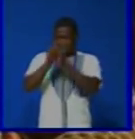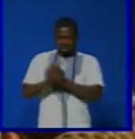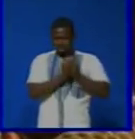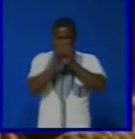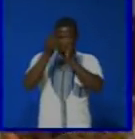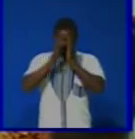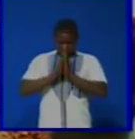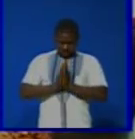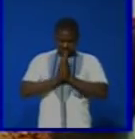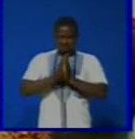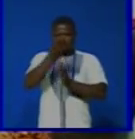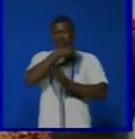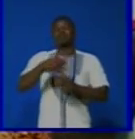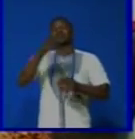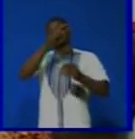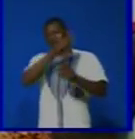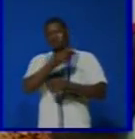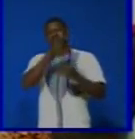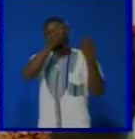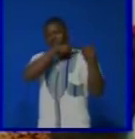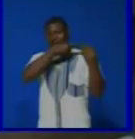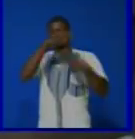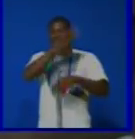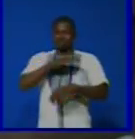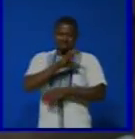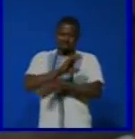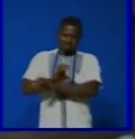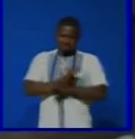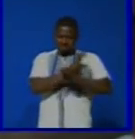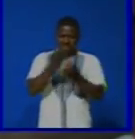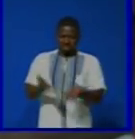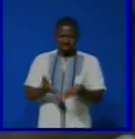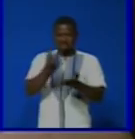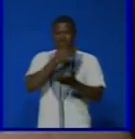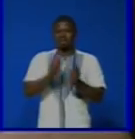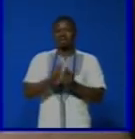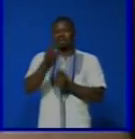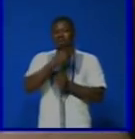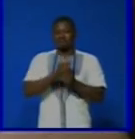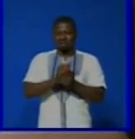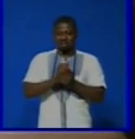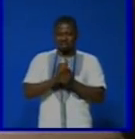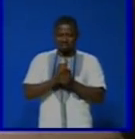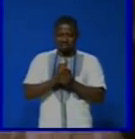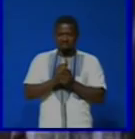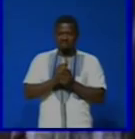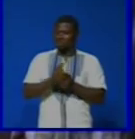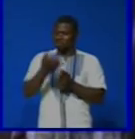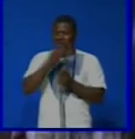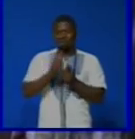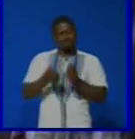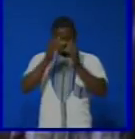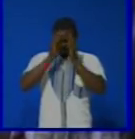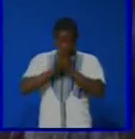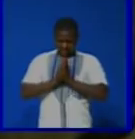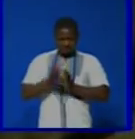chefs coutumiers ici à Konsa, la maison mère de Bobo Mandare. Une action de grâce pour demander